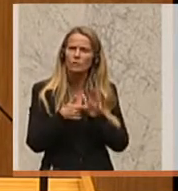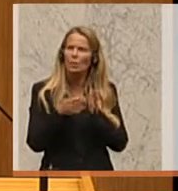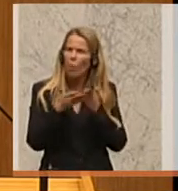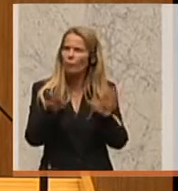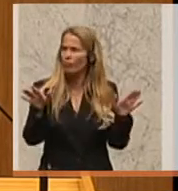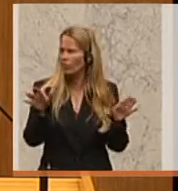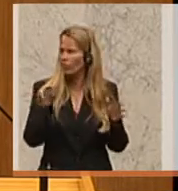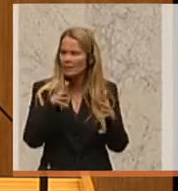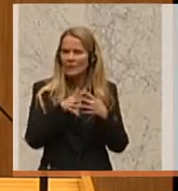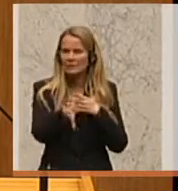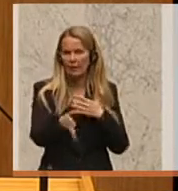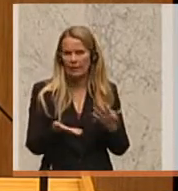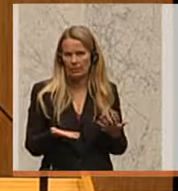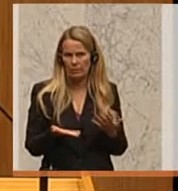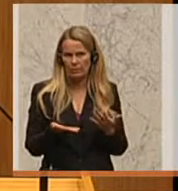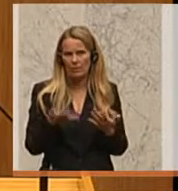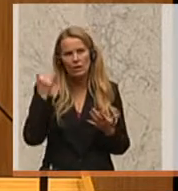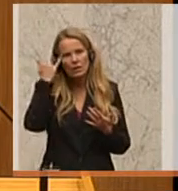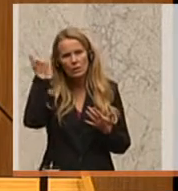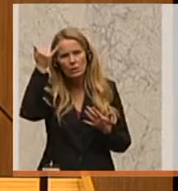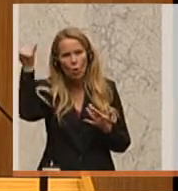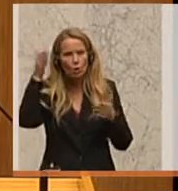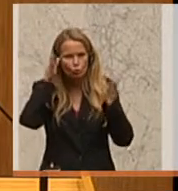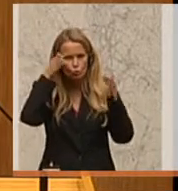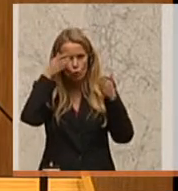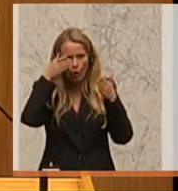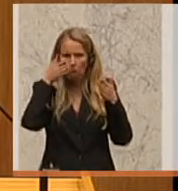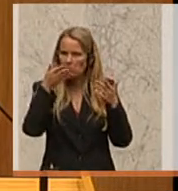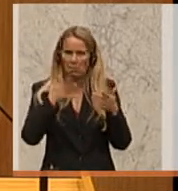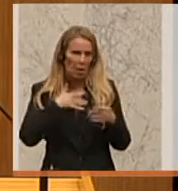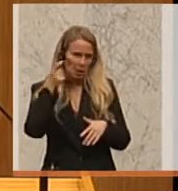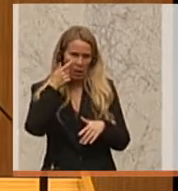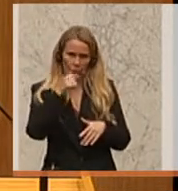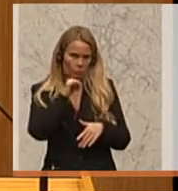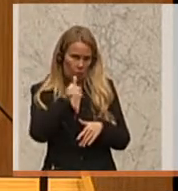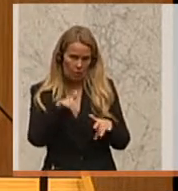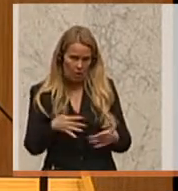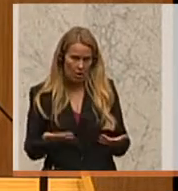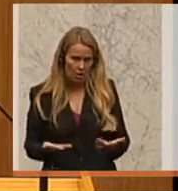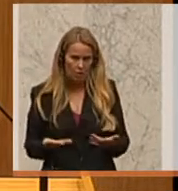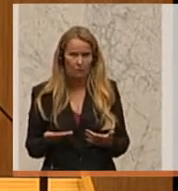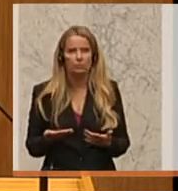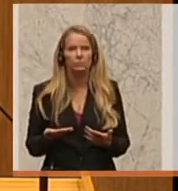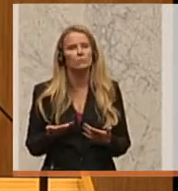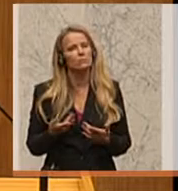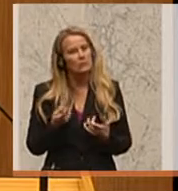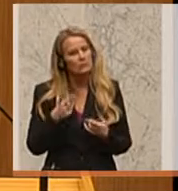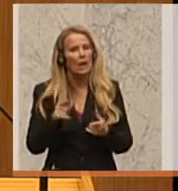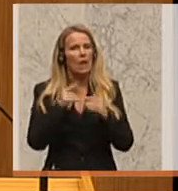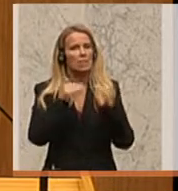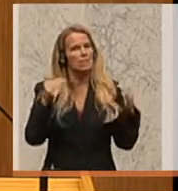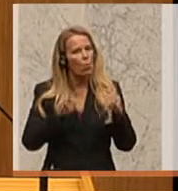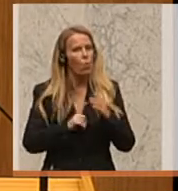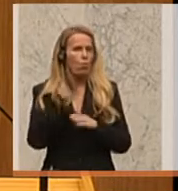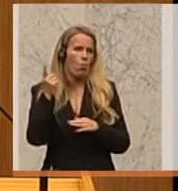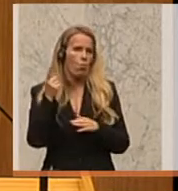Transparenz. Ideologische Scheuklappen hat es meiner Meinung nach nicht gegeben. Ein sehr niveauvoller Diskurs, den